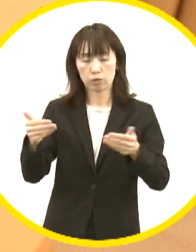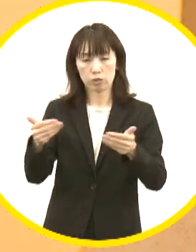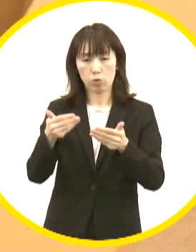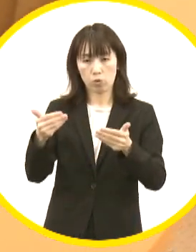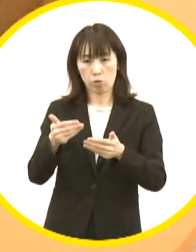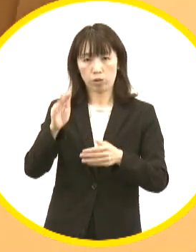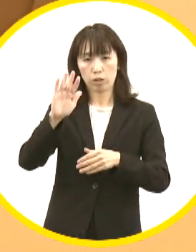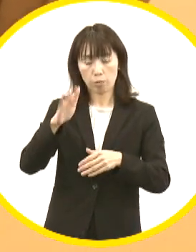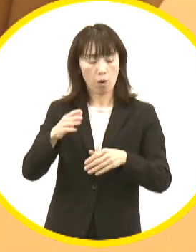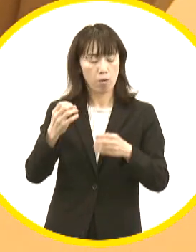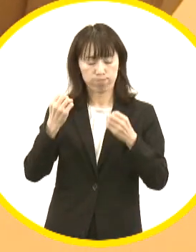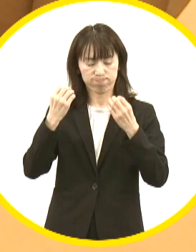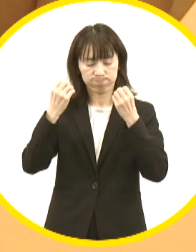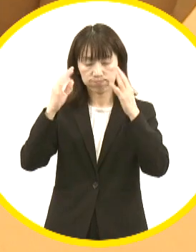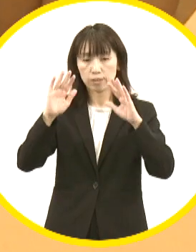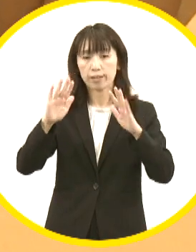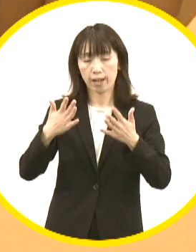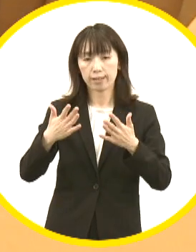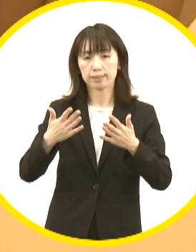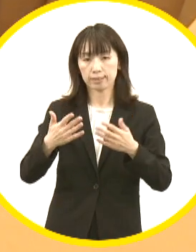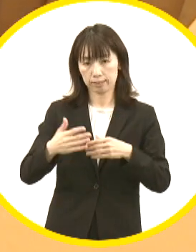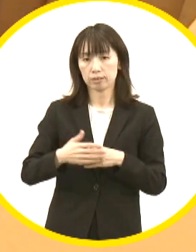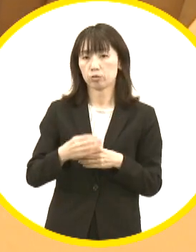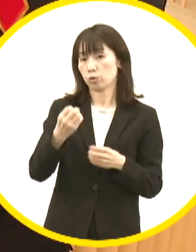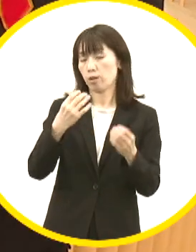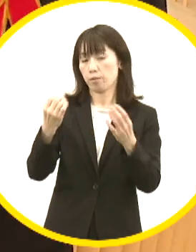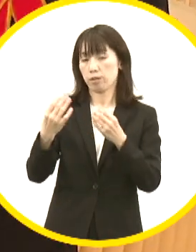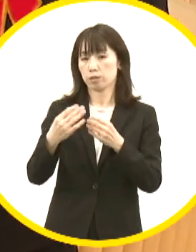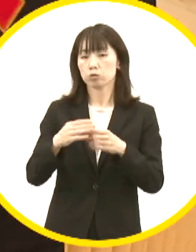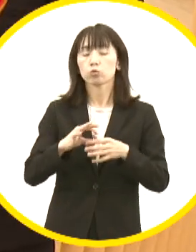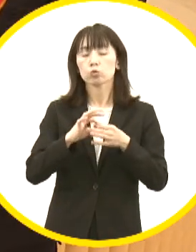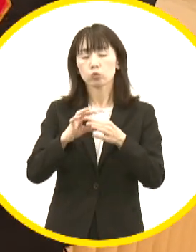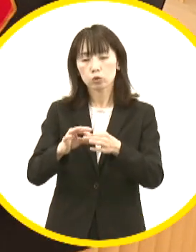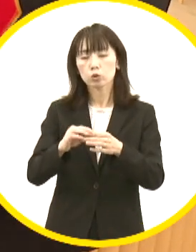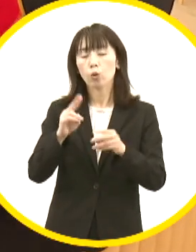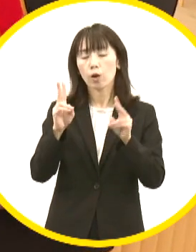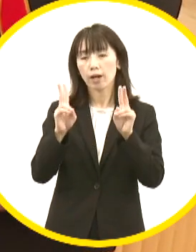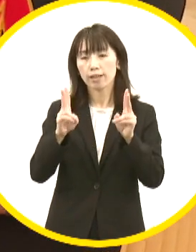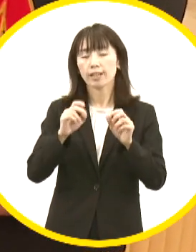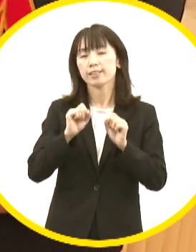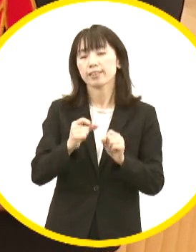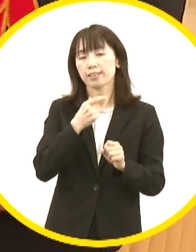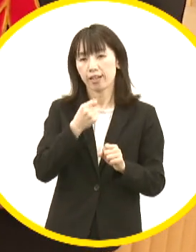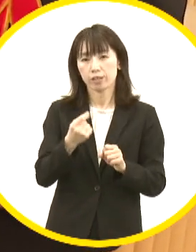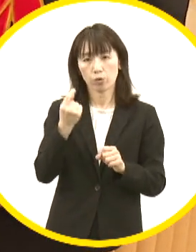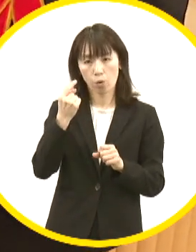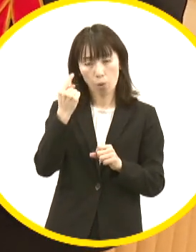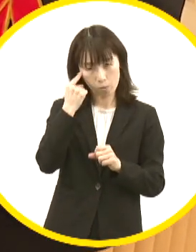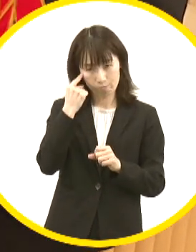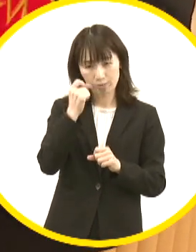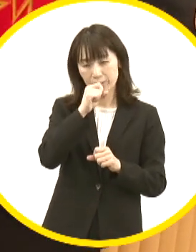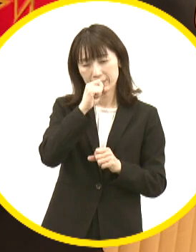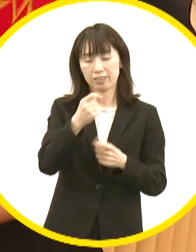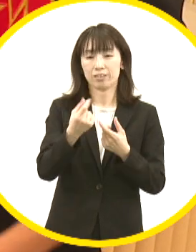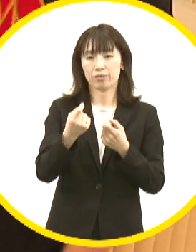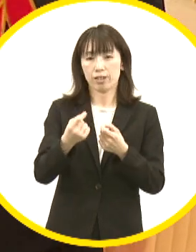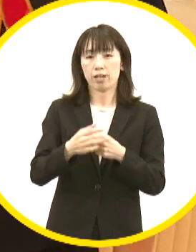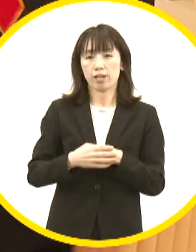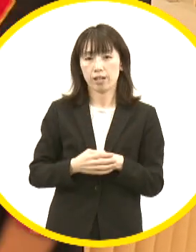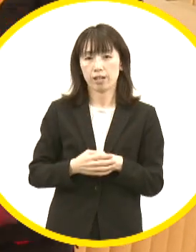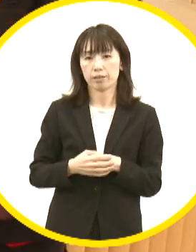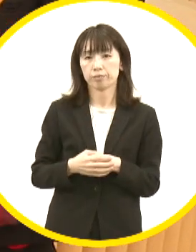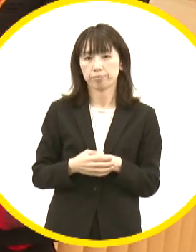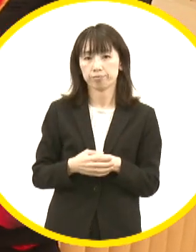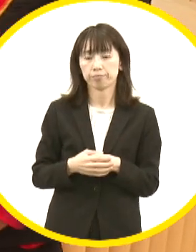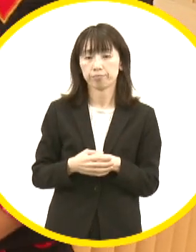なんですけども、イライラしないというふうにみんな言ってます。 ずっとこの会社にいたいなって気持ちが、すごいいいですね。 ぜひい